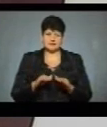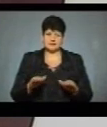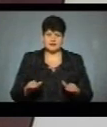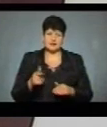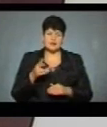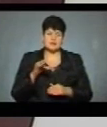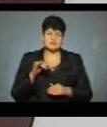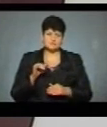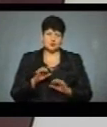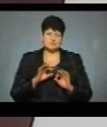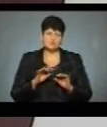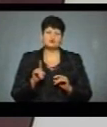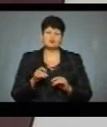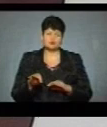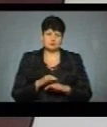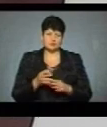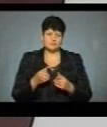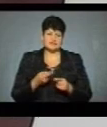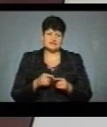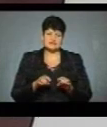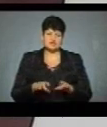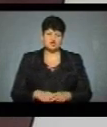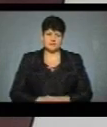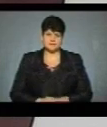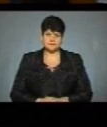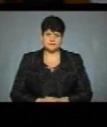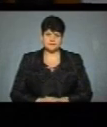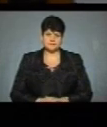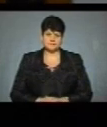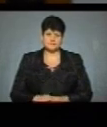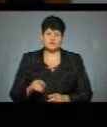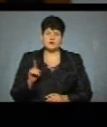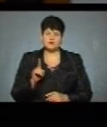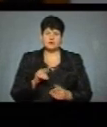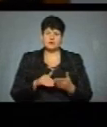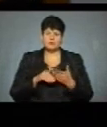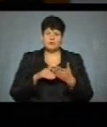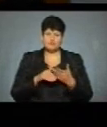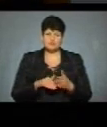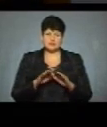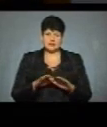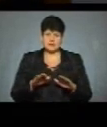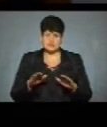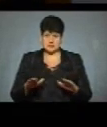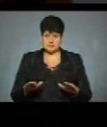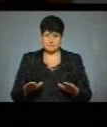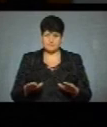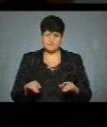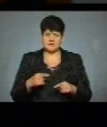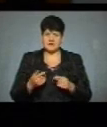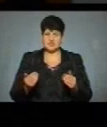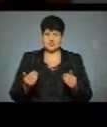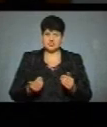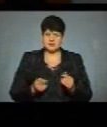Герасимчук розповів, чому вони з дружиною прийняли таке рішення. Щоб допомогти дітям пережити